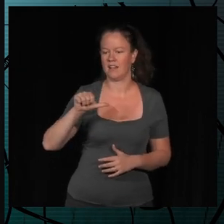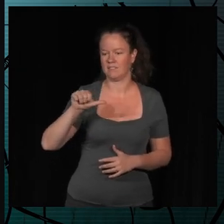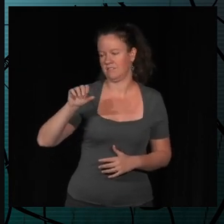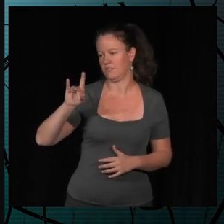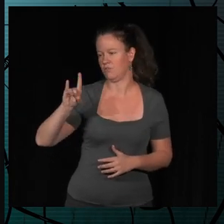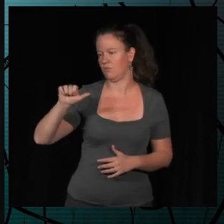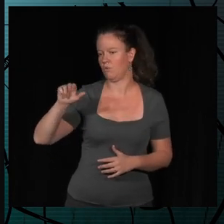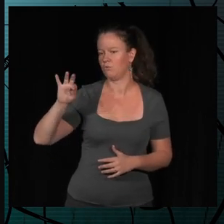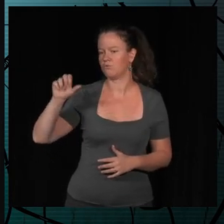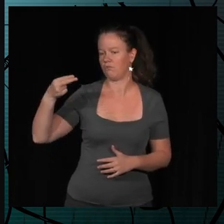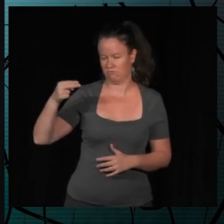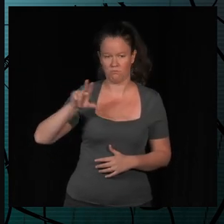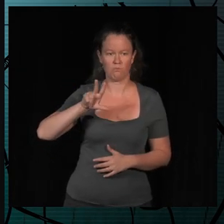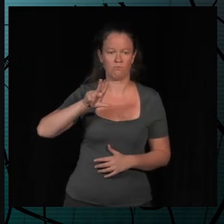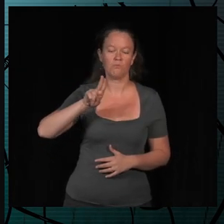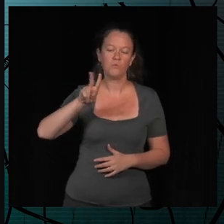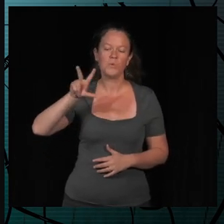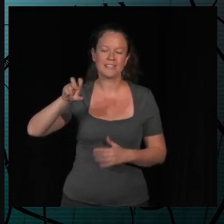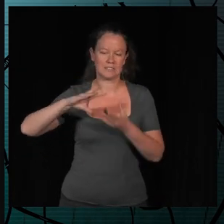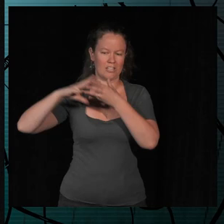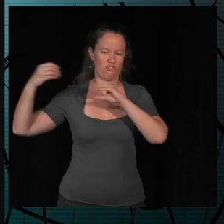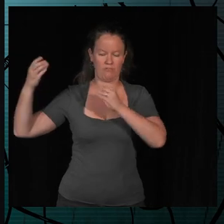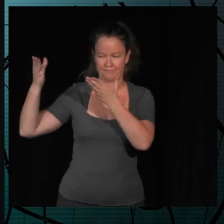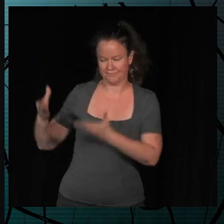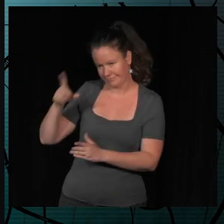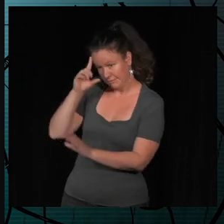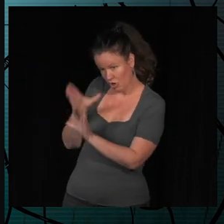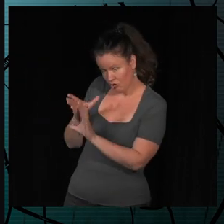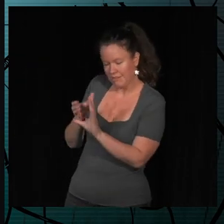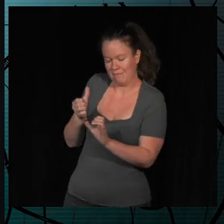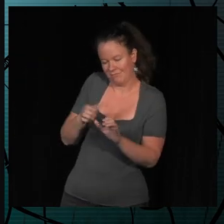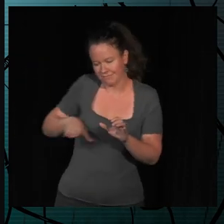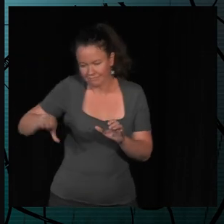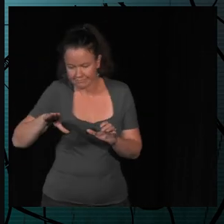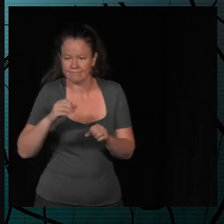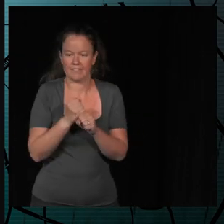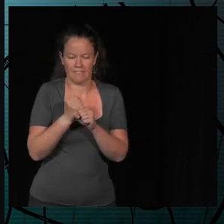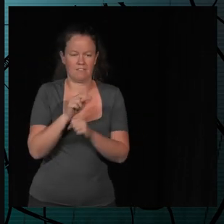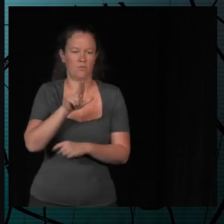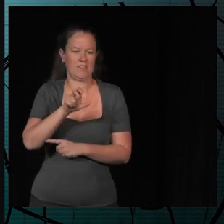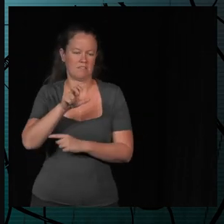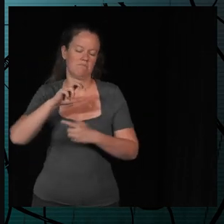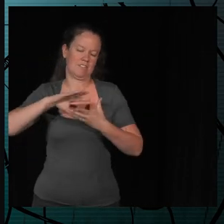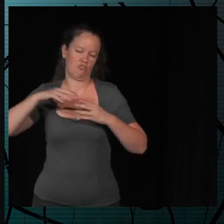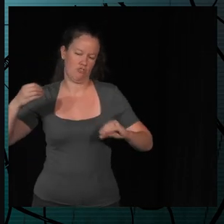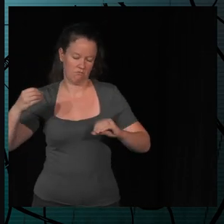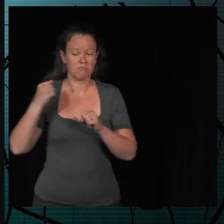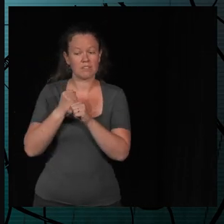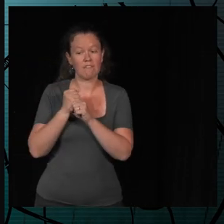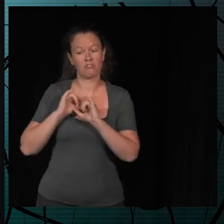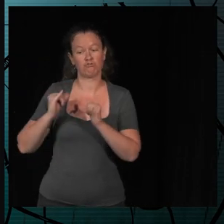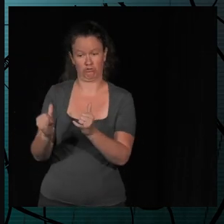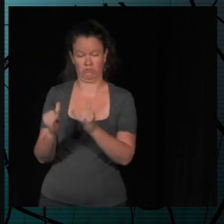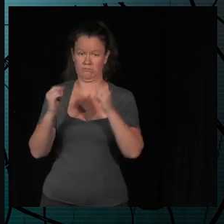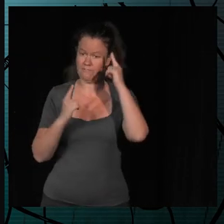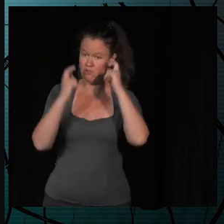euh qui a travaillé alors c'est assez étrange parceque c'est une psychologue qui a été designer qui a travaillé sur fortnite qui est quand même pas n'importe quoi comme